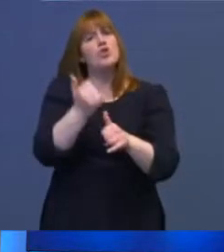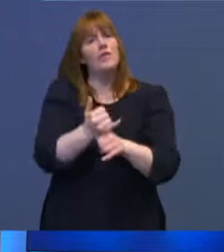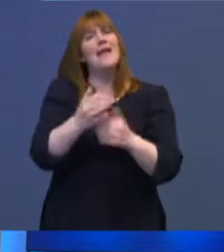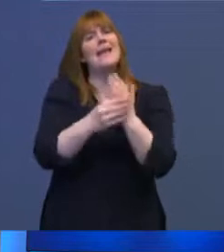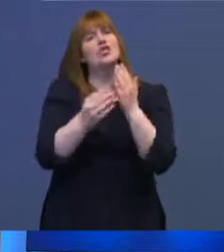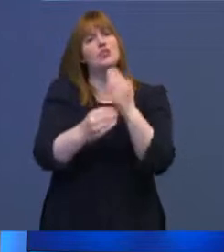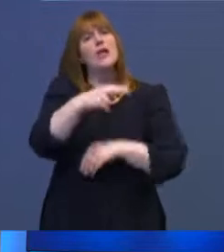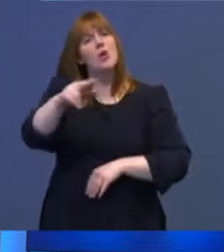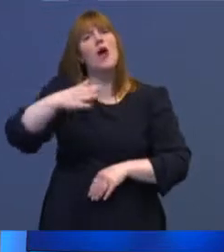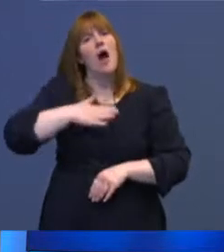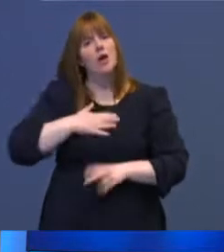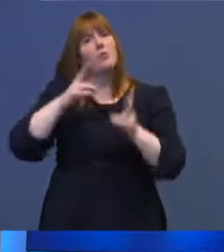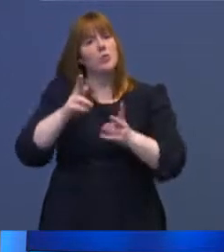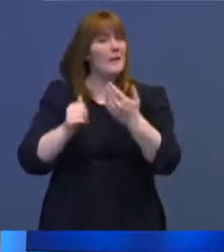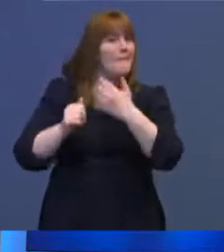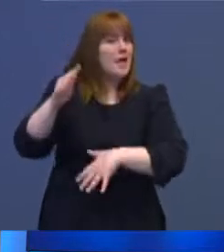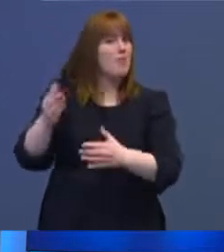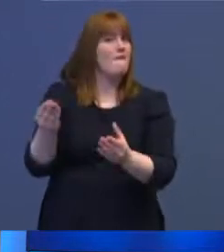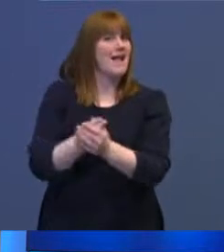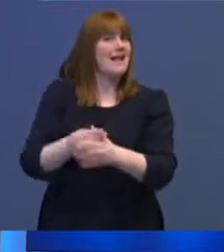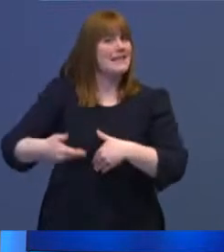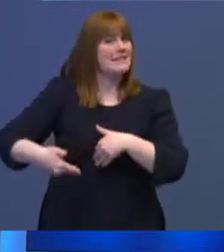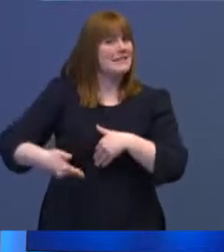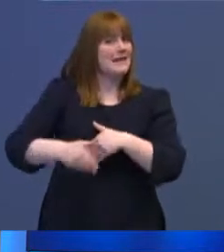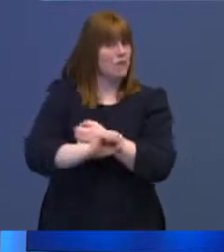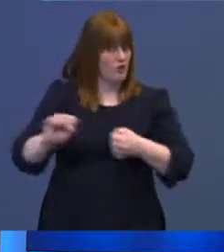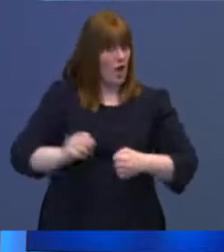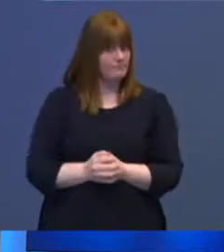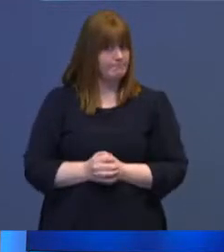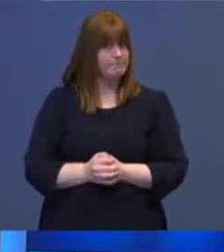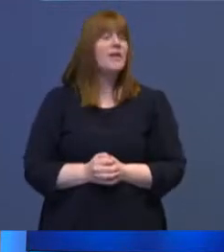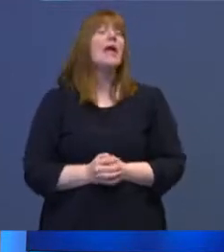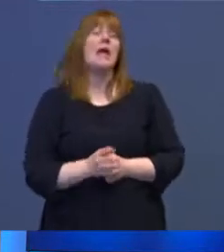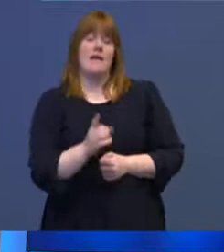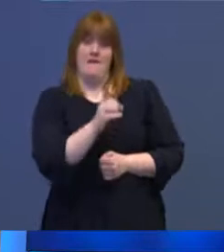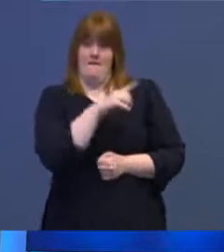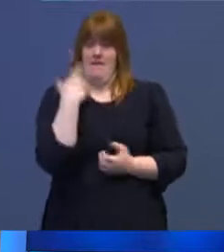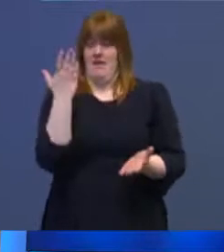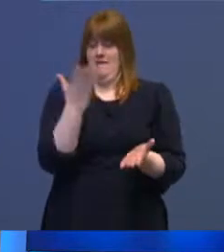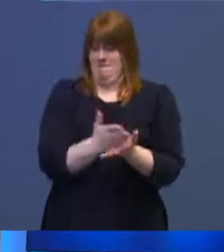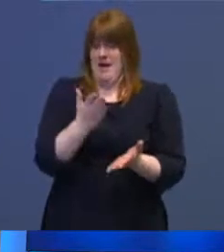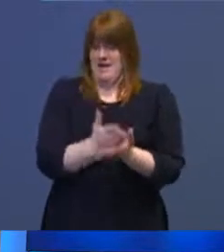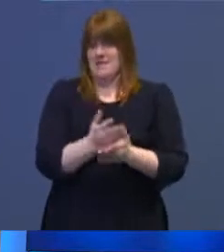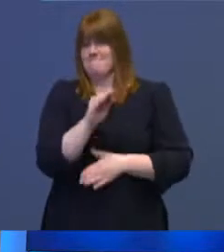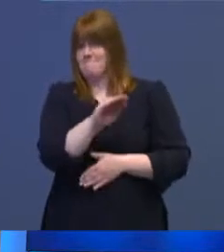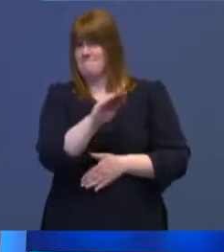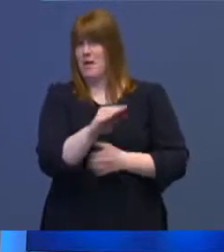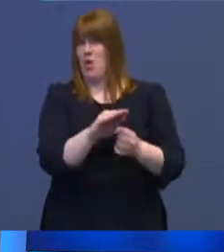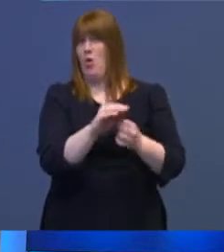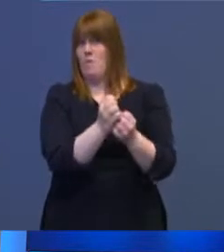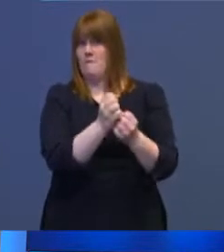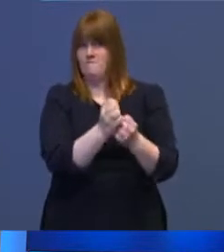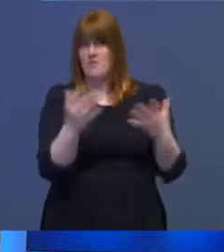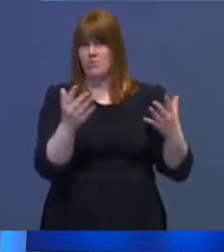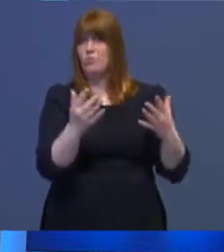mer på det felles forsvaret. Vi har meldt inn betydelige styrker til NATO og kan bidra med mer hvis det